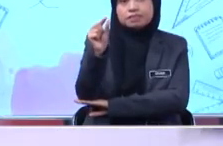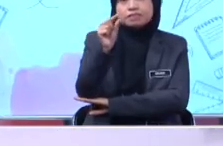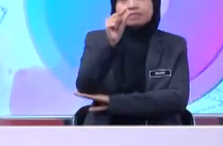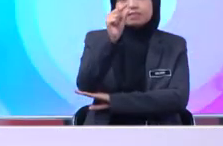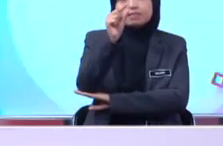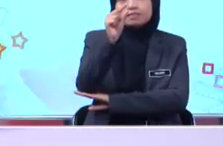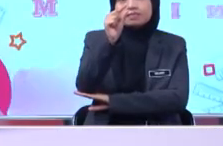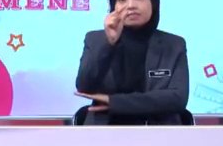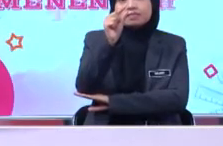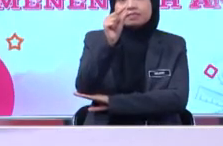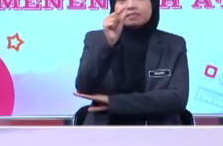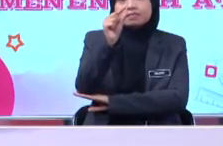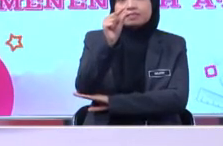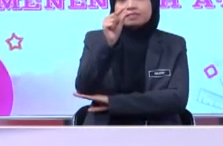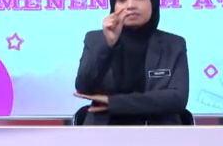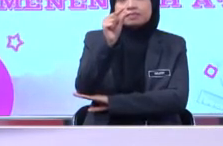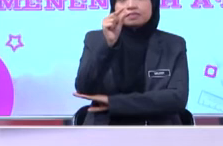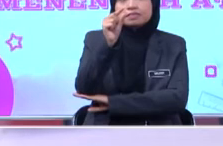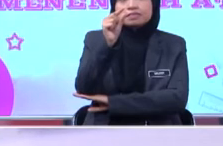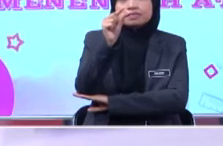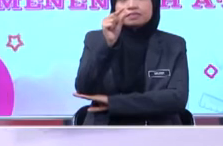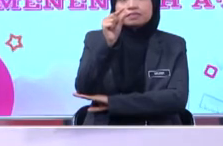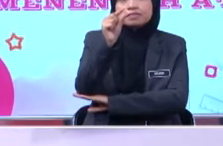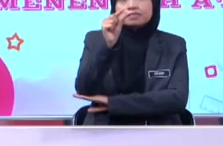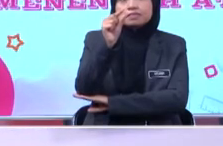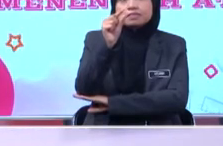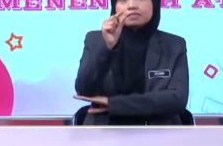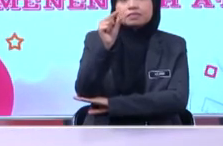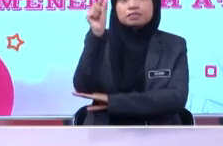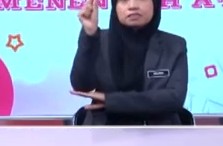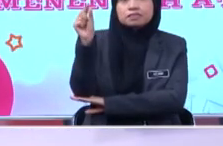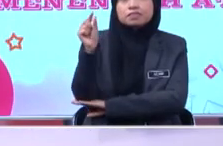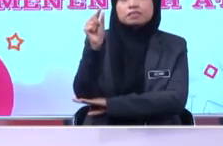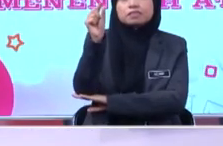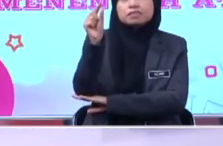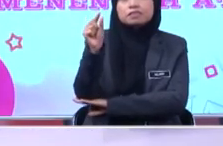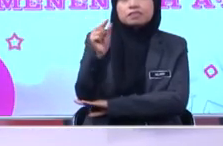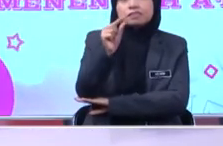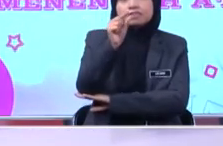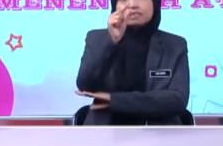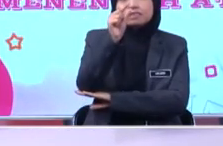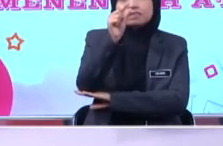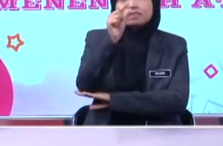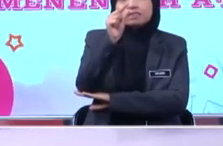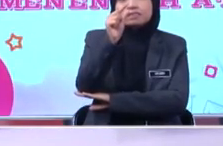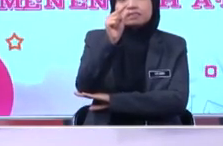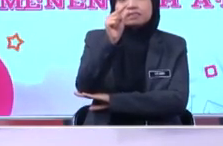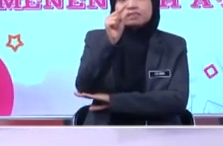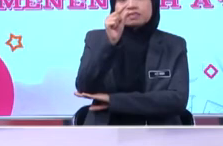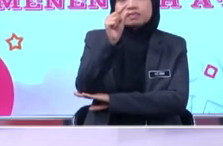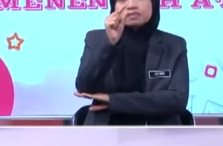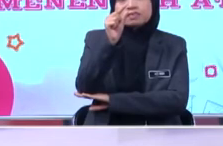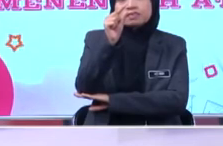tubedu mafia angkus ikom autogefuhl huye howto